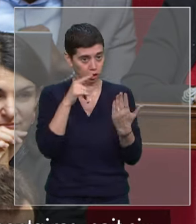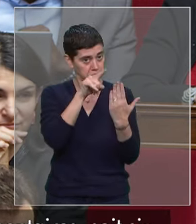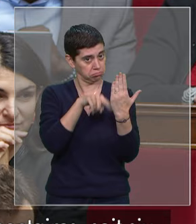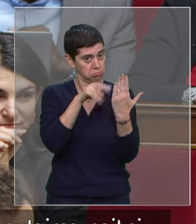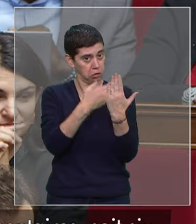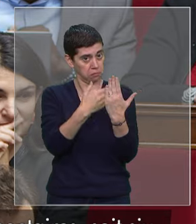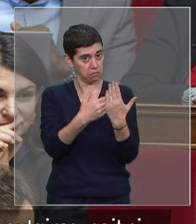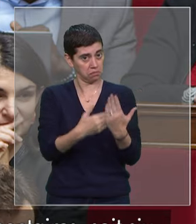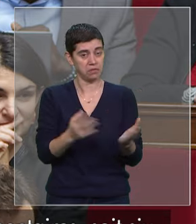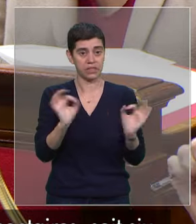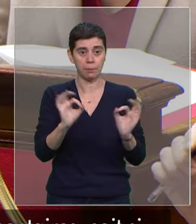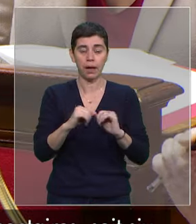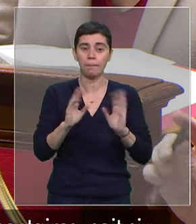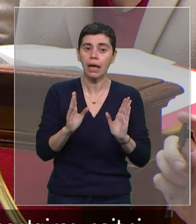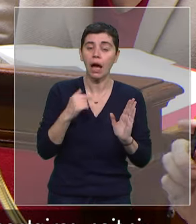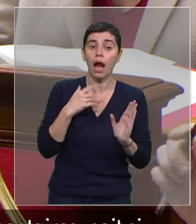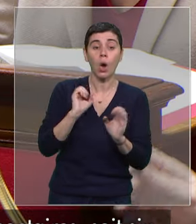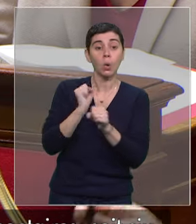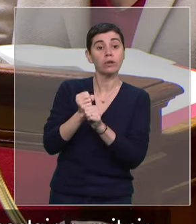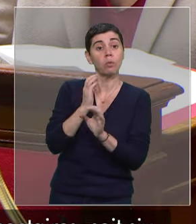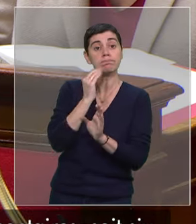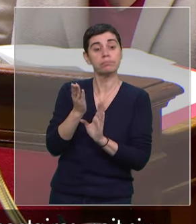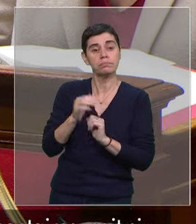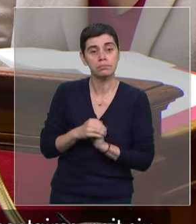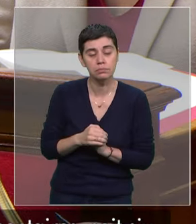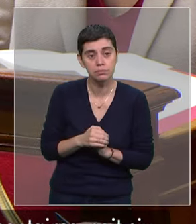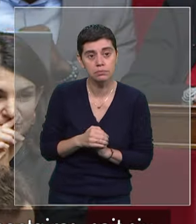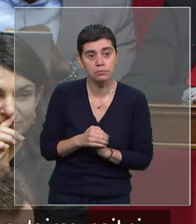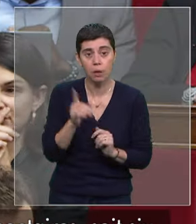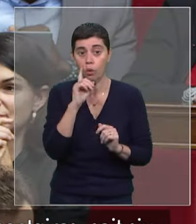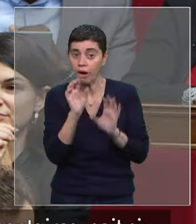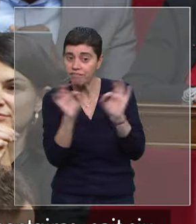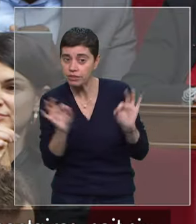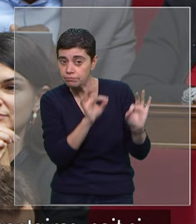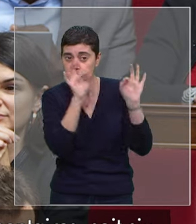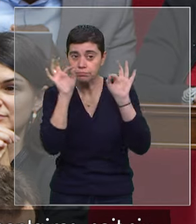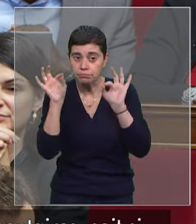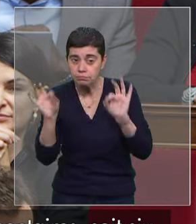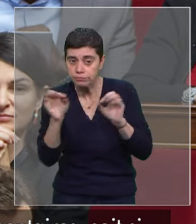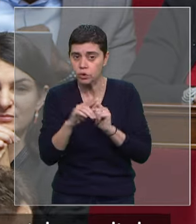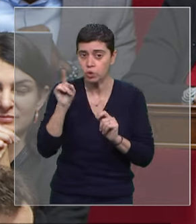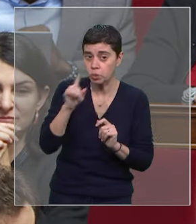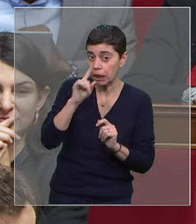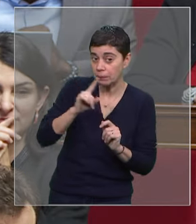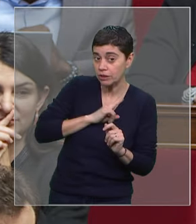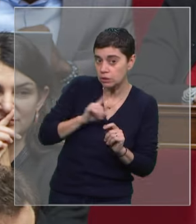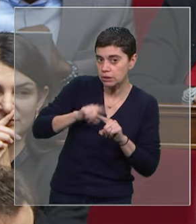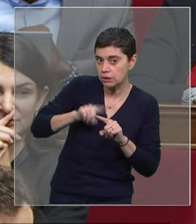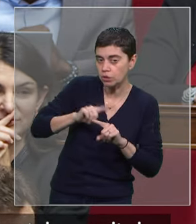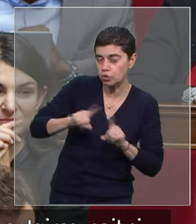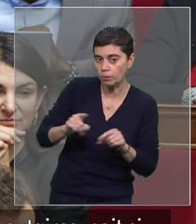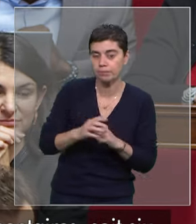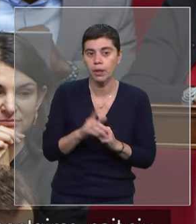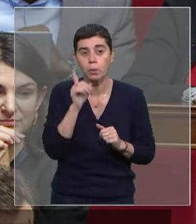mais qui n'entre pas en voie de condamnation, je cite toujours, « à défaut de caractérisation de l'élément intentionnel, car, attention, tenez-vous bien,